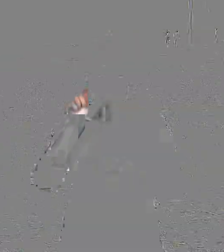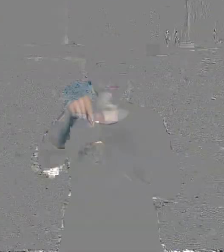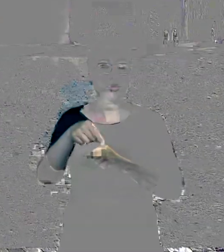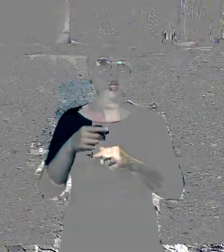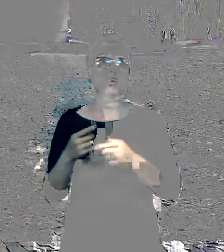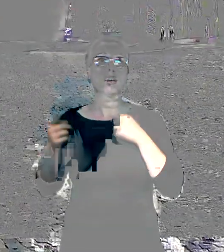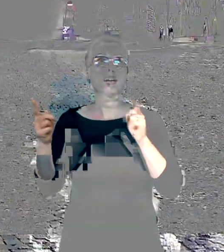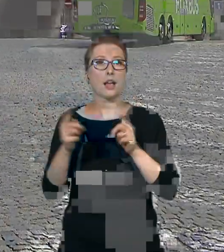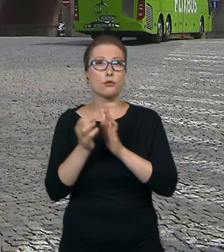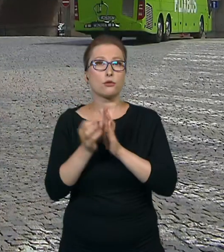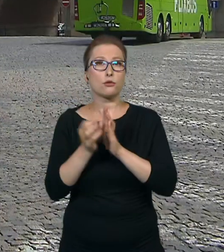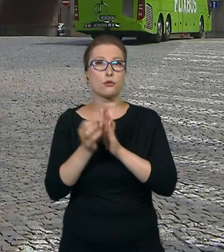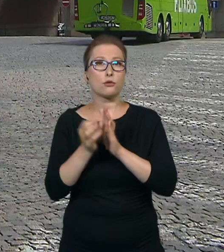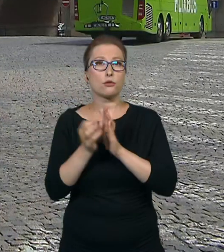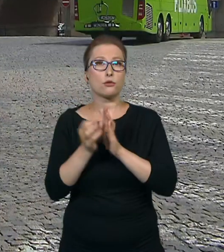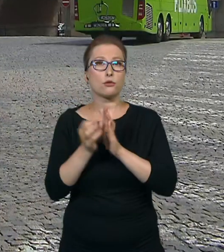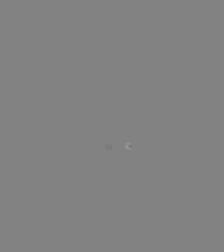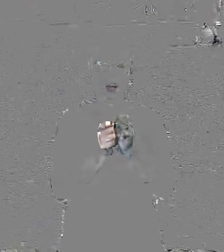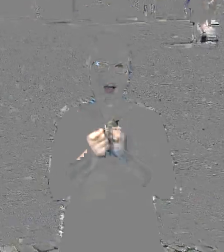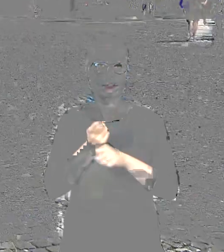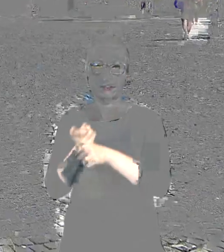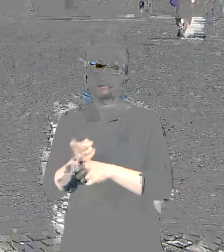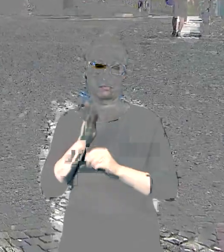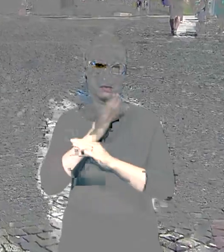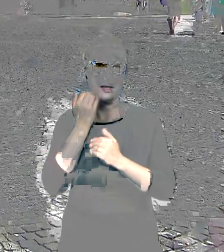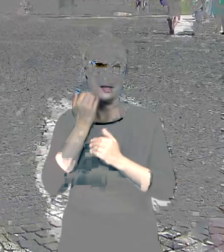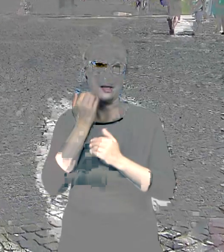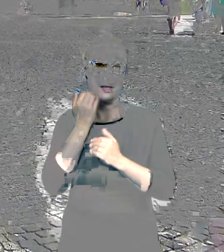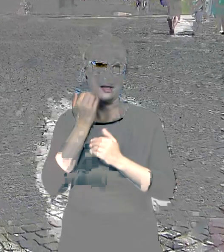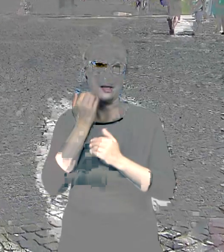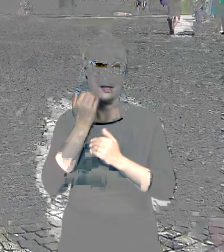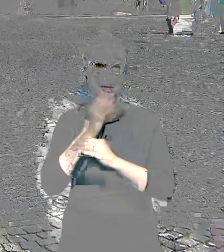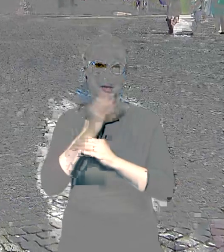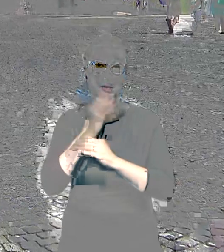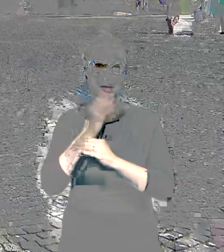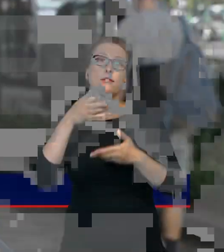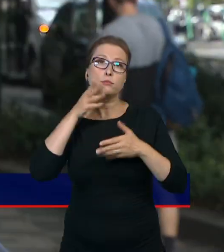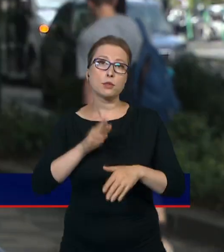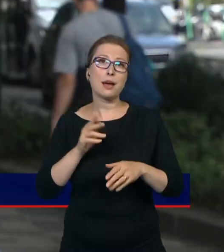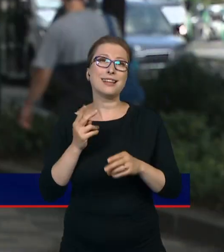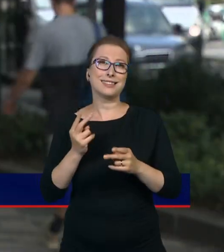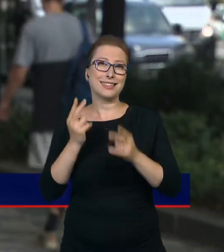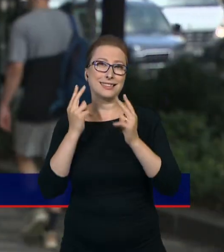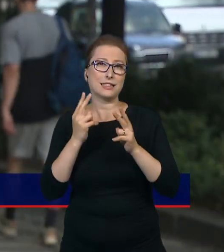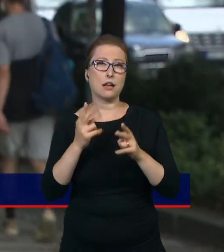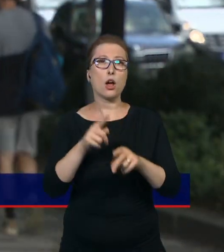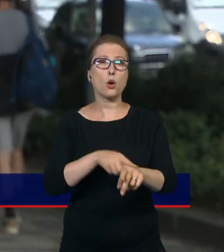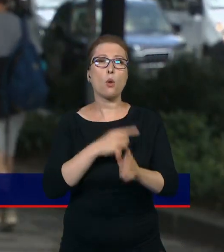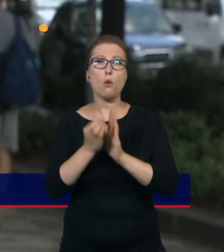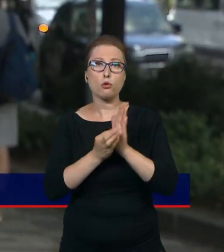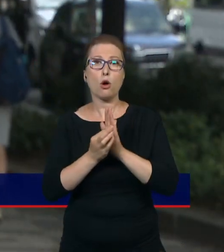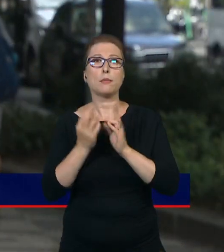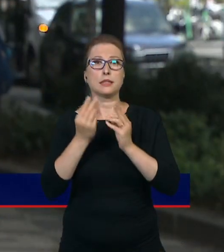krátkodobě mění hledňuje Pozorujeme v ceny pohonných hmot drží dlouhodobě